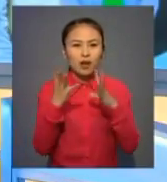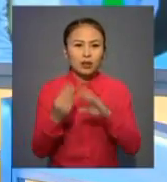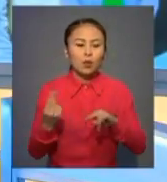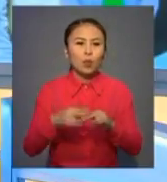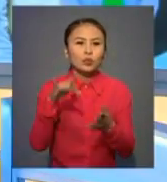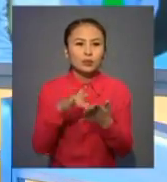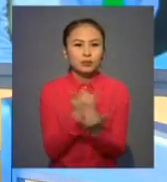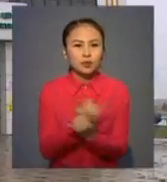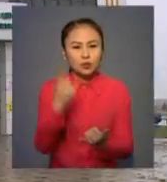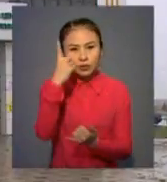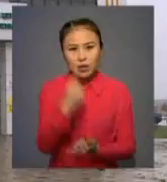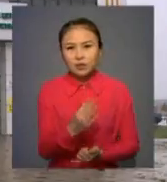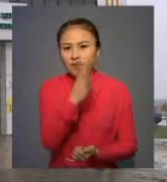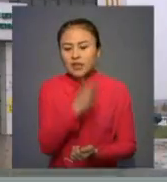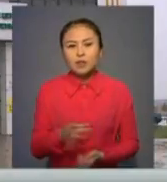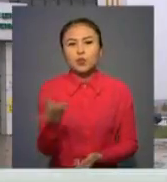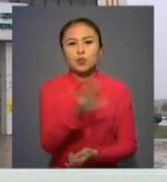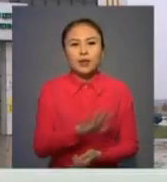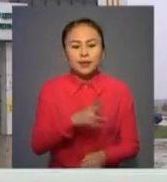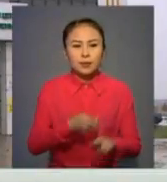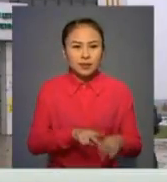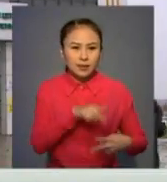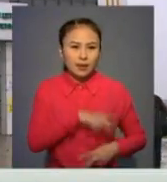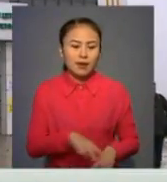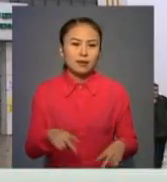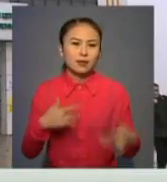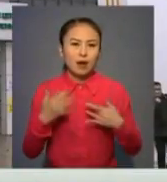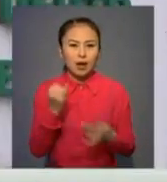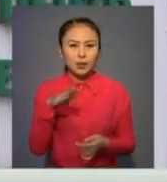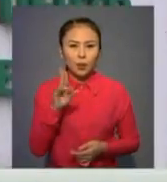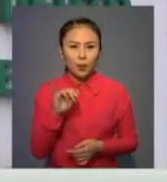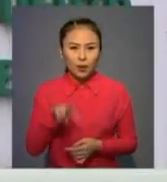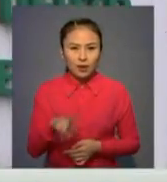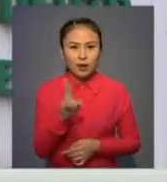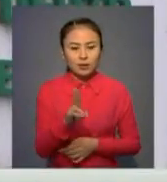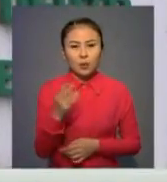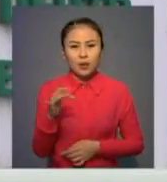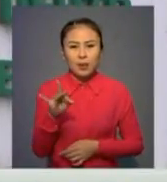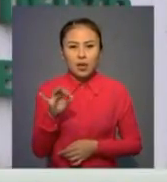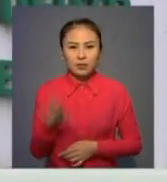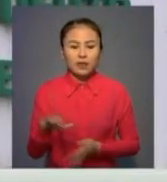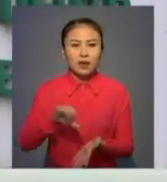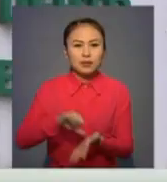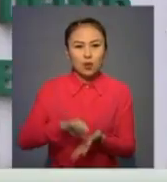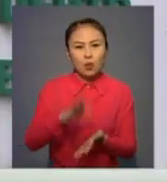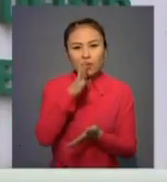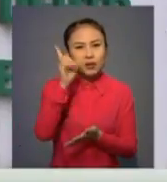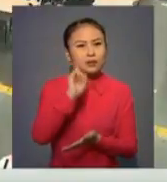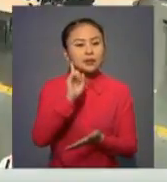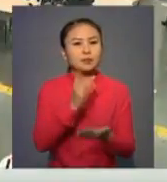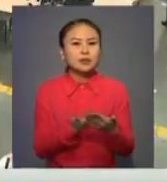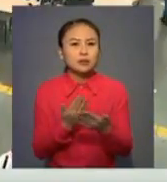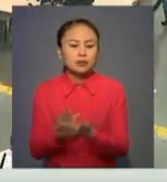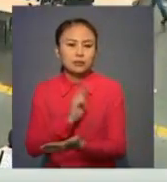көрсету орталығындағы бір күн атты шараға республиканың еңбек сіңірген әртістері Айткүл және Қанат Құдайбергеновтер қатысып, уақытша